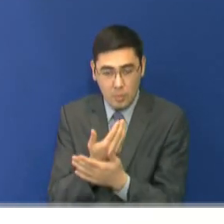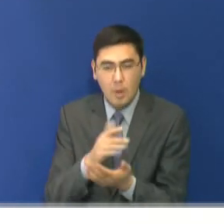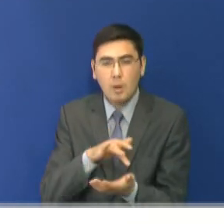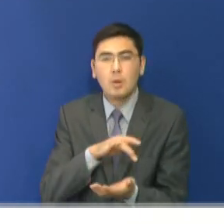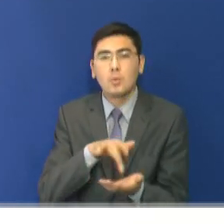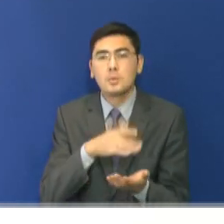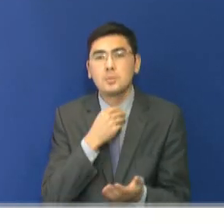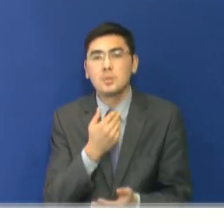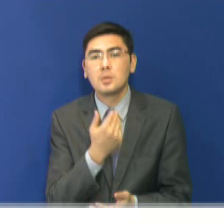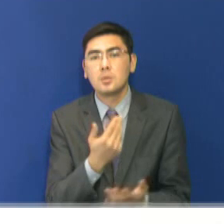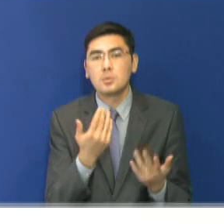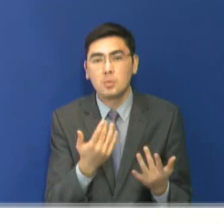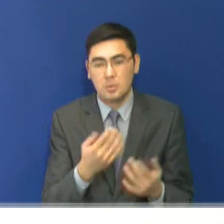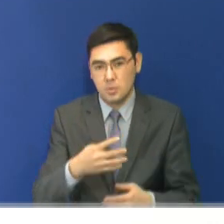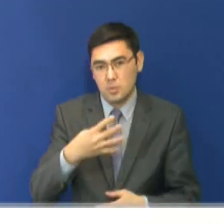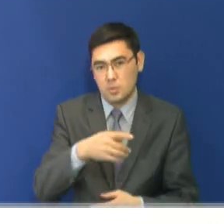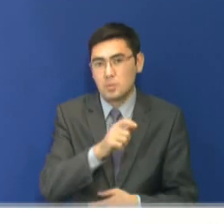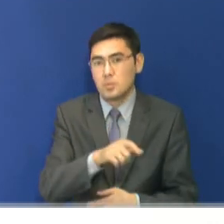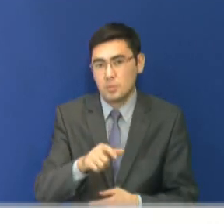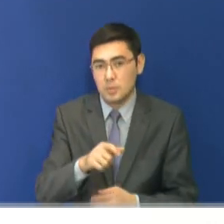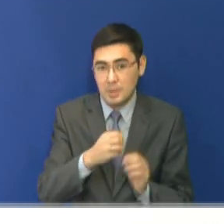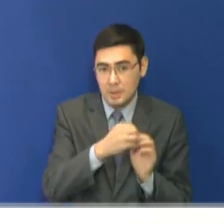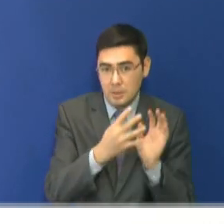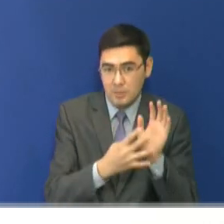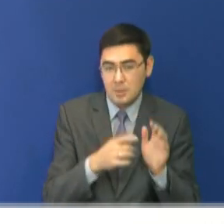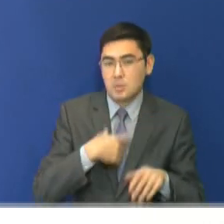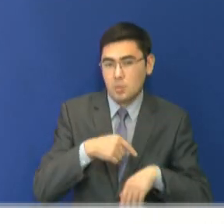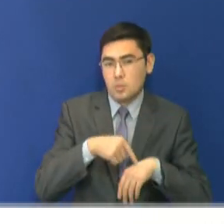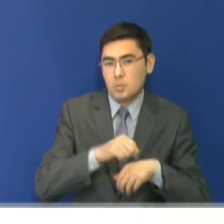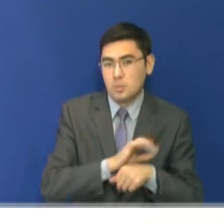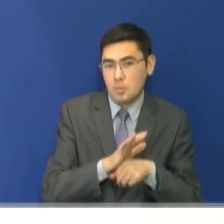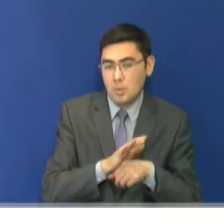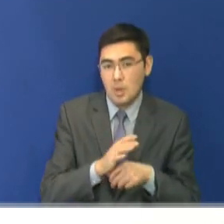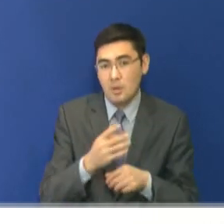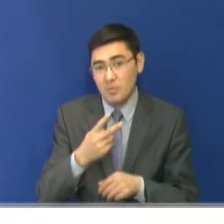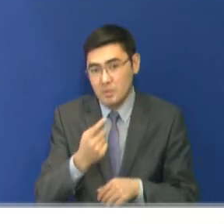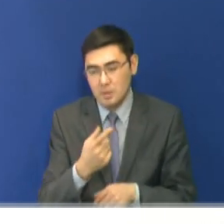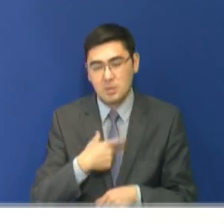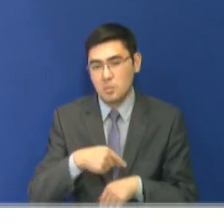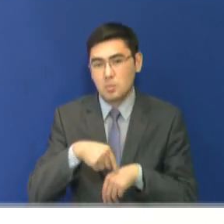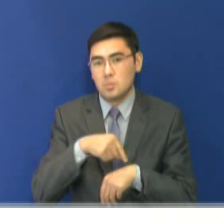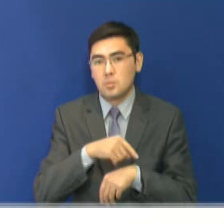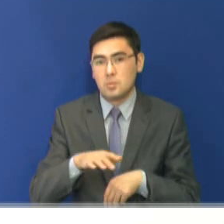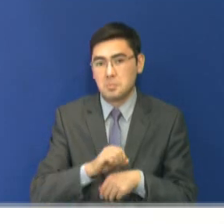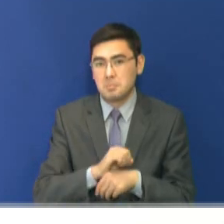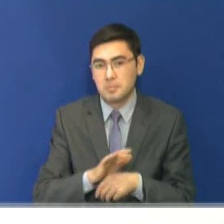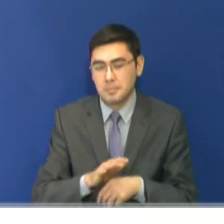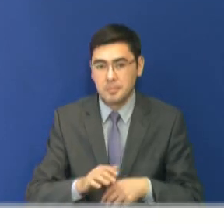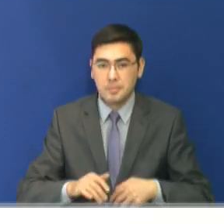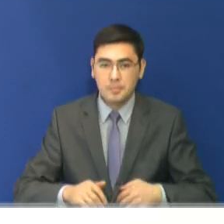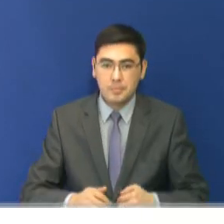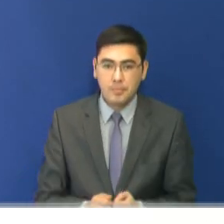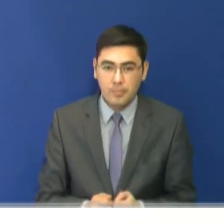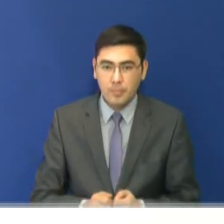коронавирусной инфекции в семье зарегистрировано 40. У 19 из них есть симптомы, а у 21 нет. Темп прироста по области за